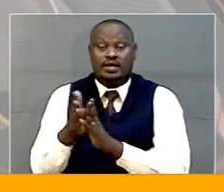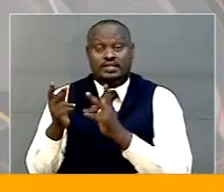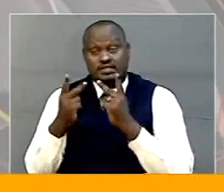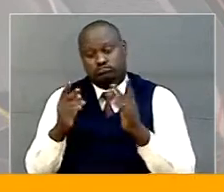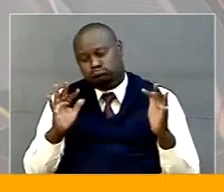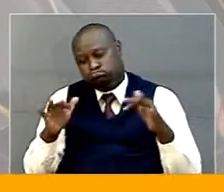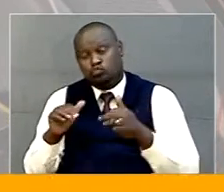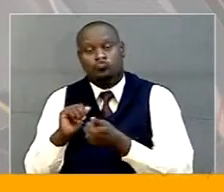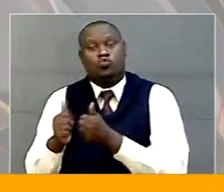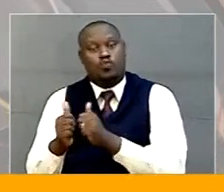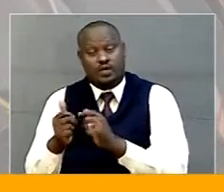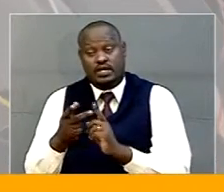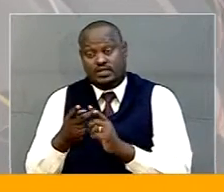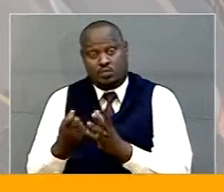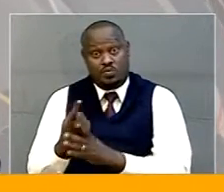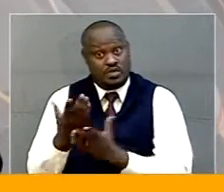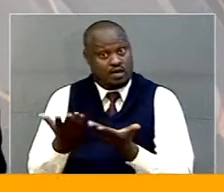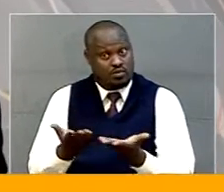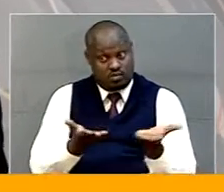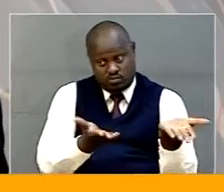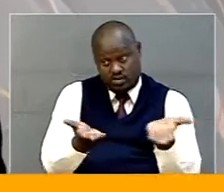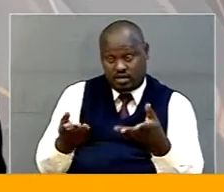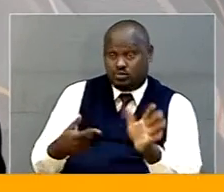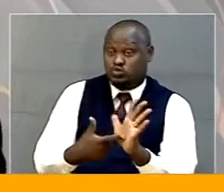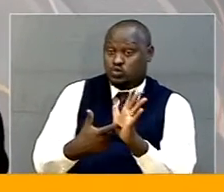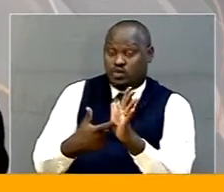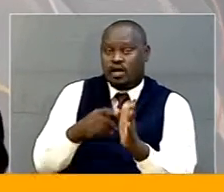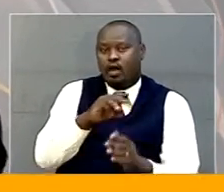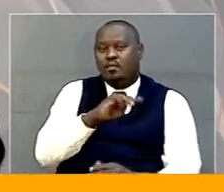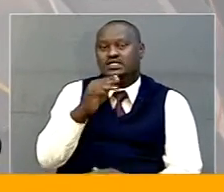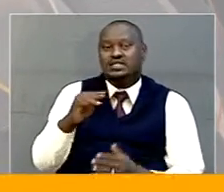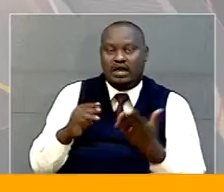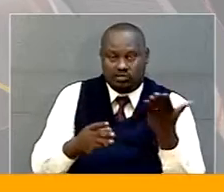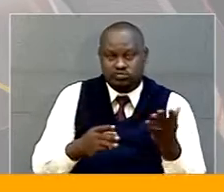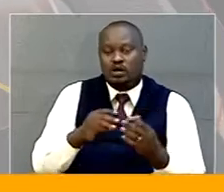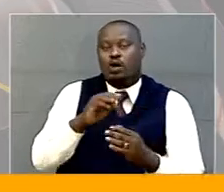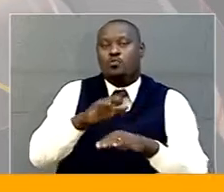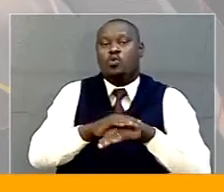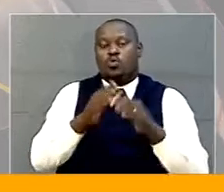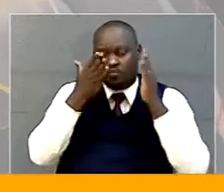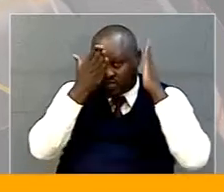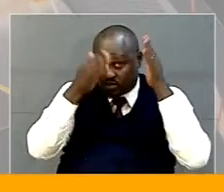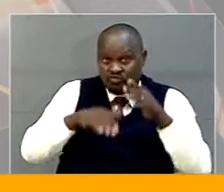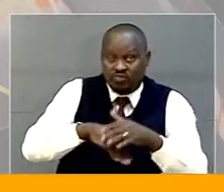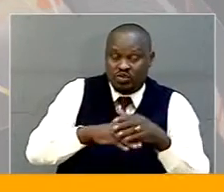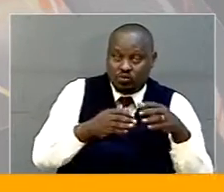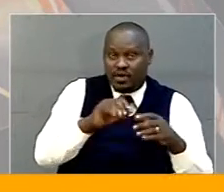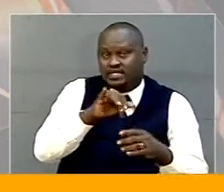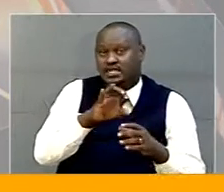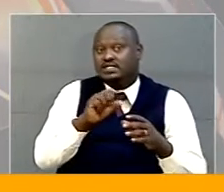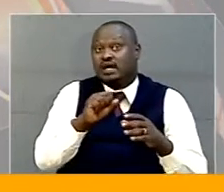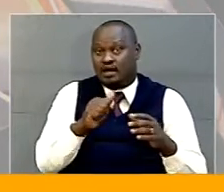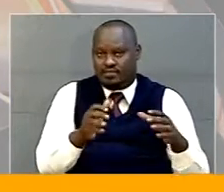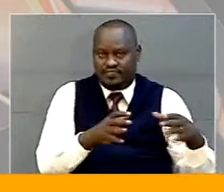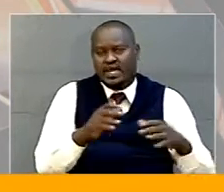bazijjumbira n'okuba nti babawadde omukisa ogw'enjawulo. Lady Doves Masindi, Mukono Bishop Soka Unit ne Jeza bali mu kibinja kyekimu ate ekibinja